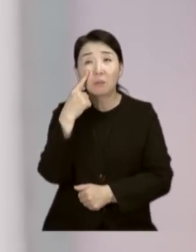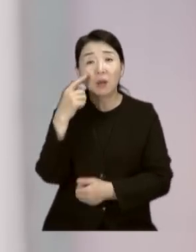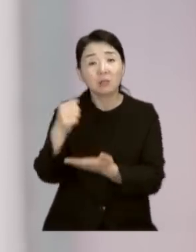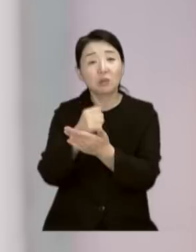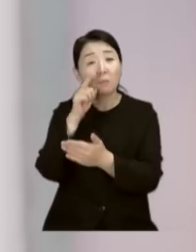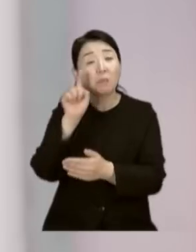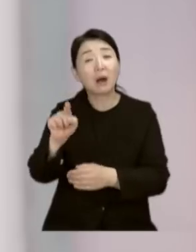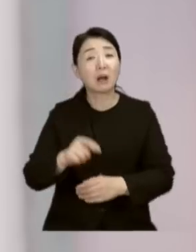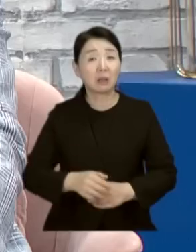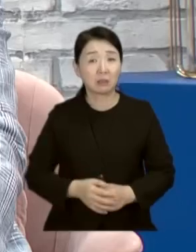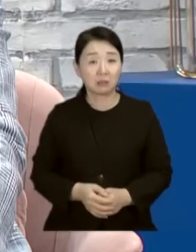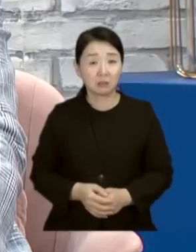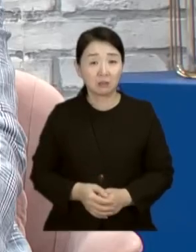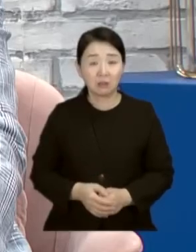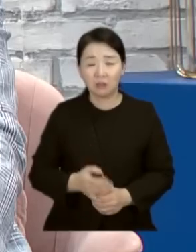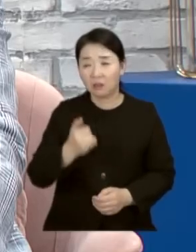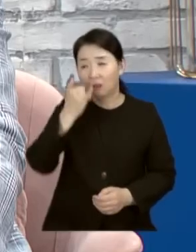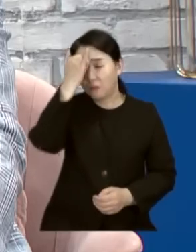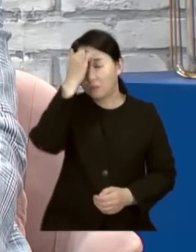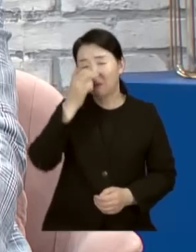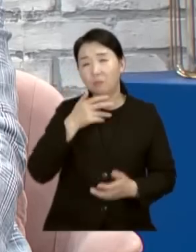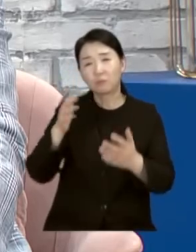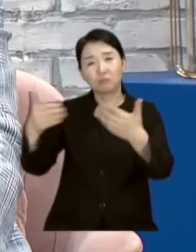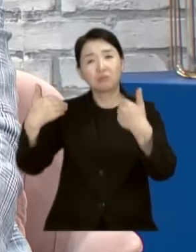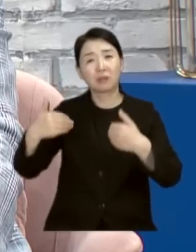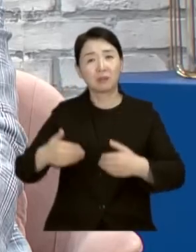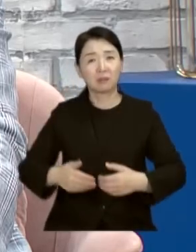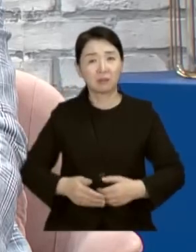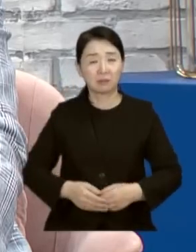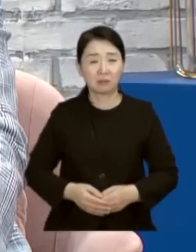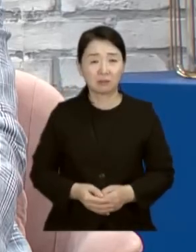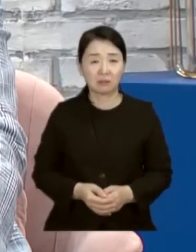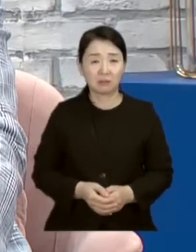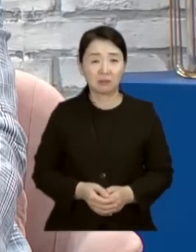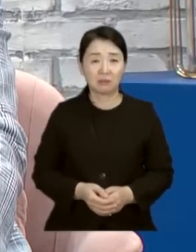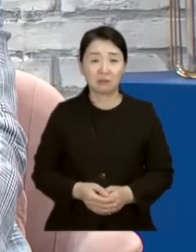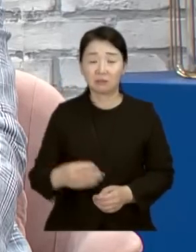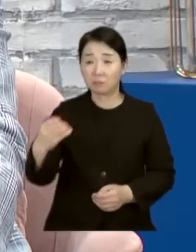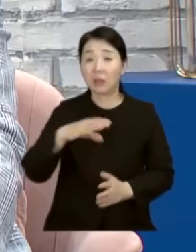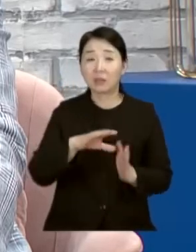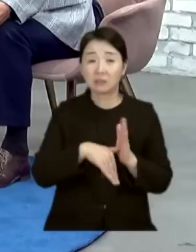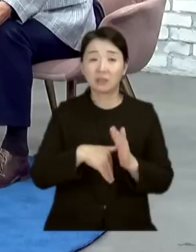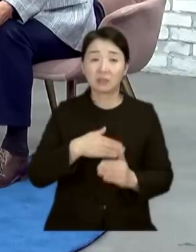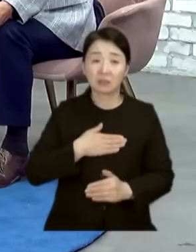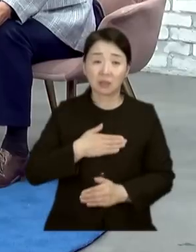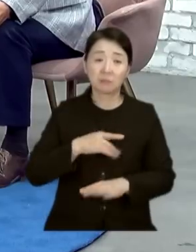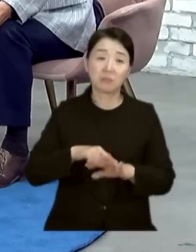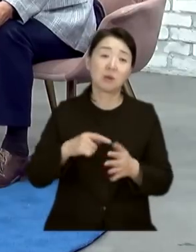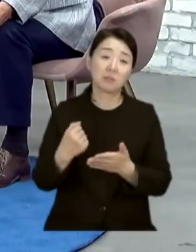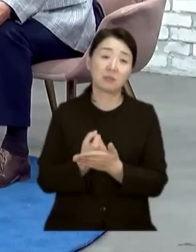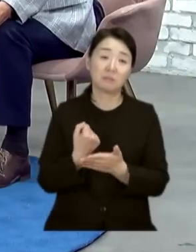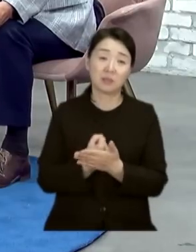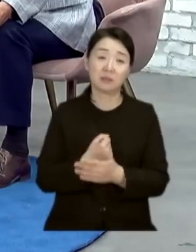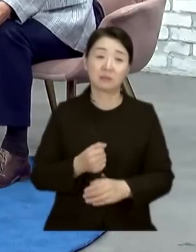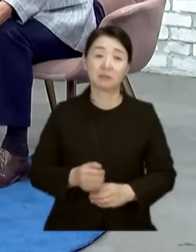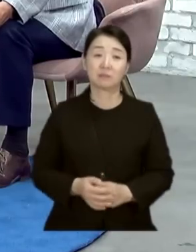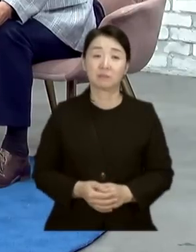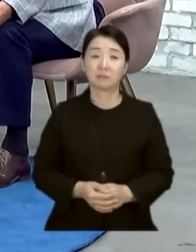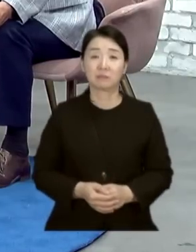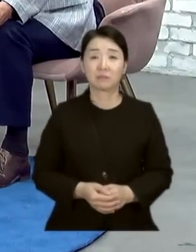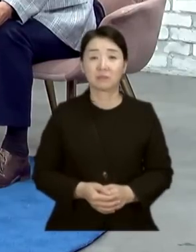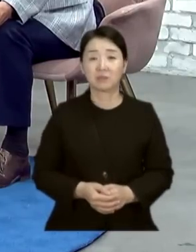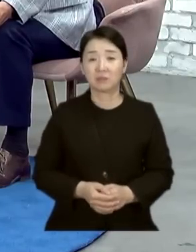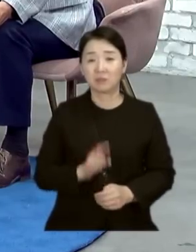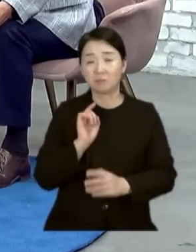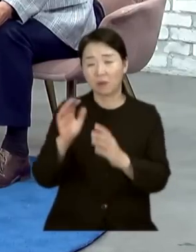그러니까 막 예의도 없으셔. 그러니까 막 이런 얘기를 들을 때 저는 막 너무 속상한 거죠.